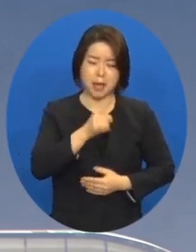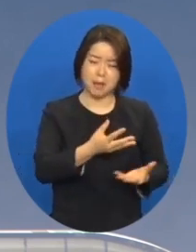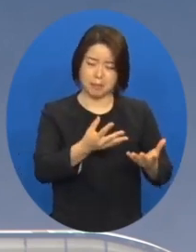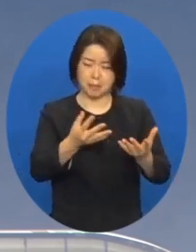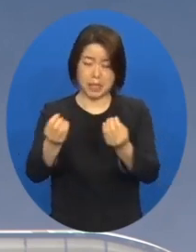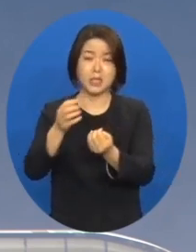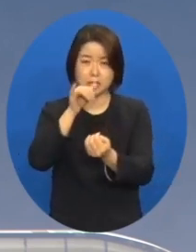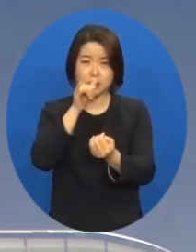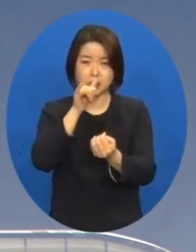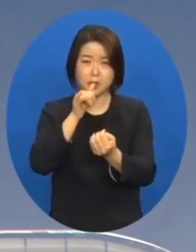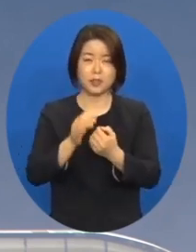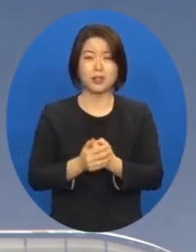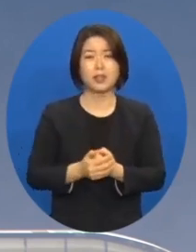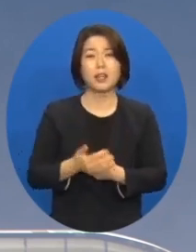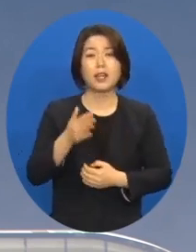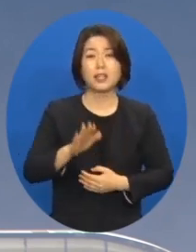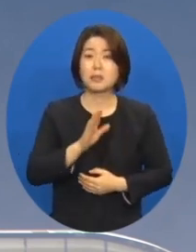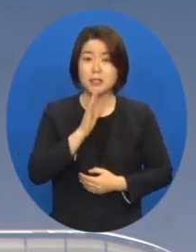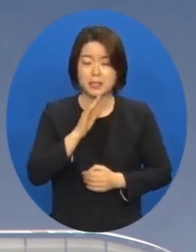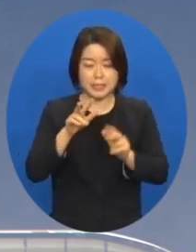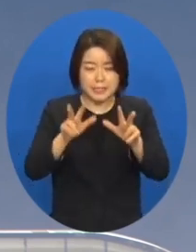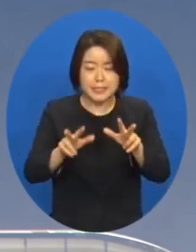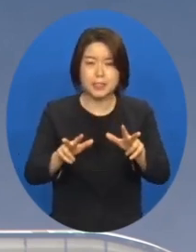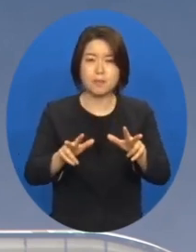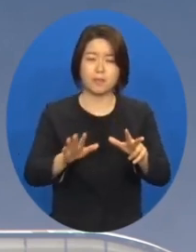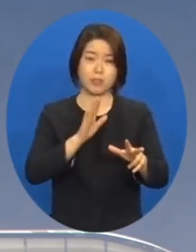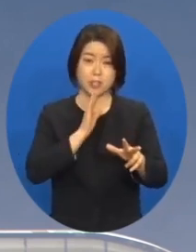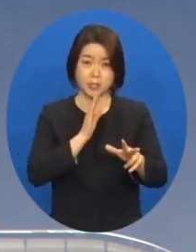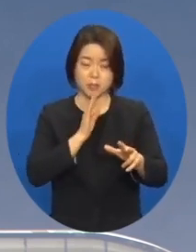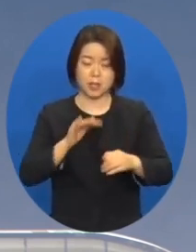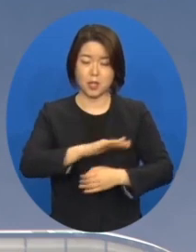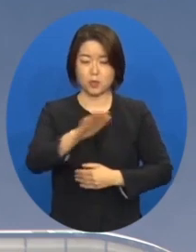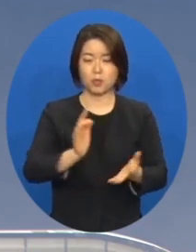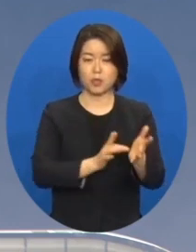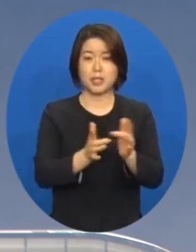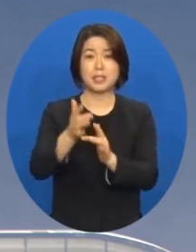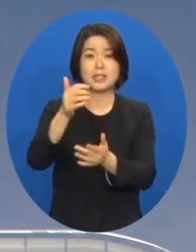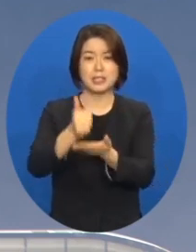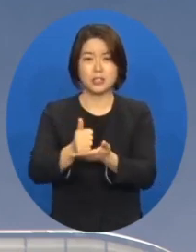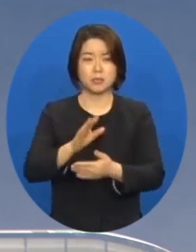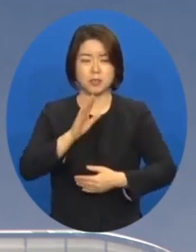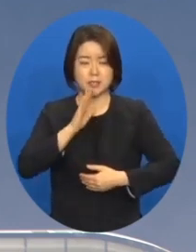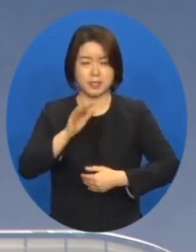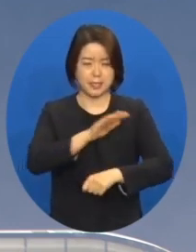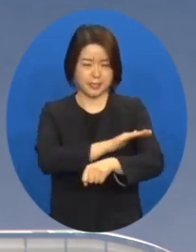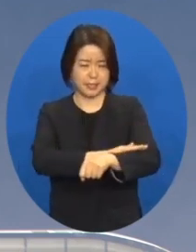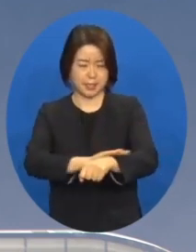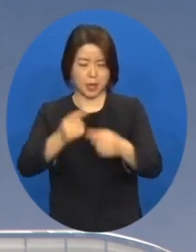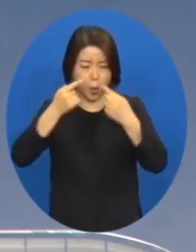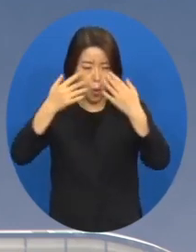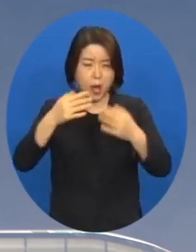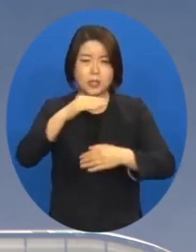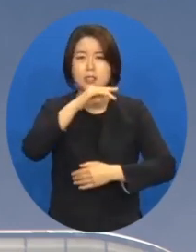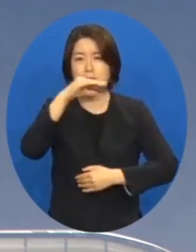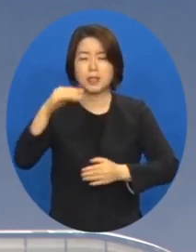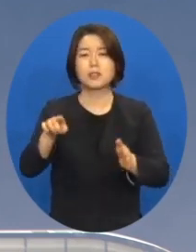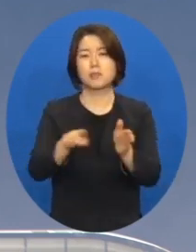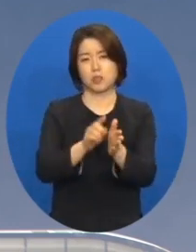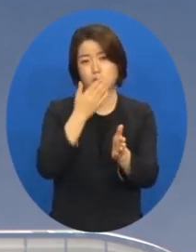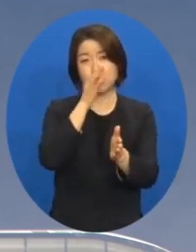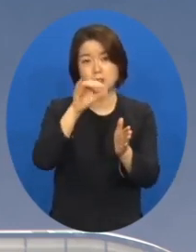하지만 사실 지금이야말로 우리가 예수님을 진짜 제대로 믿어야 될 때입니다.